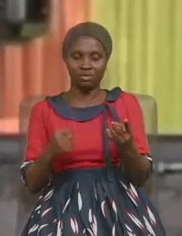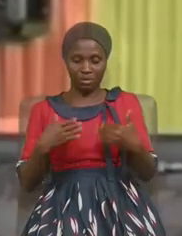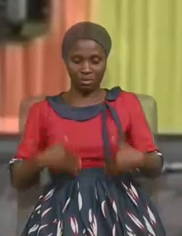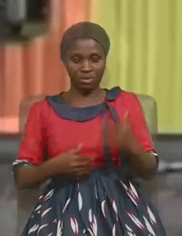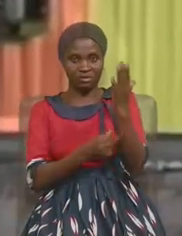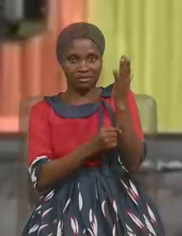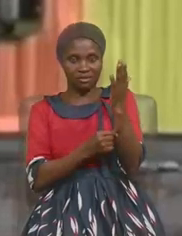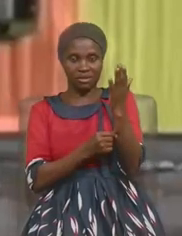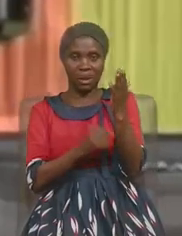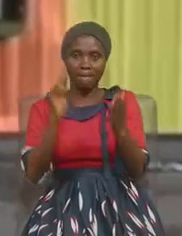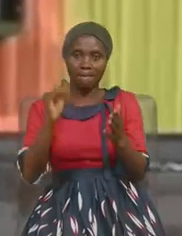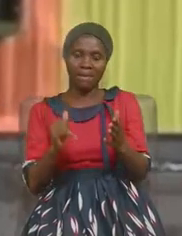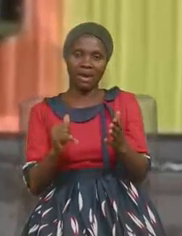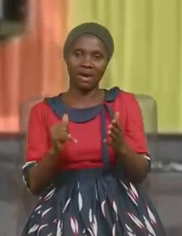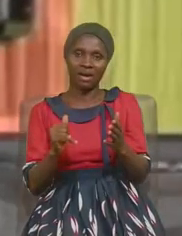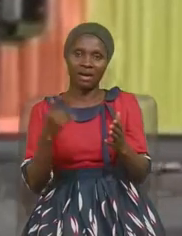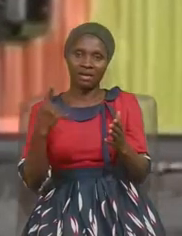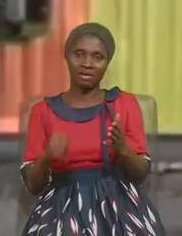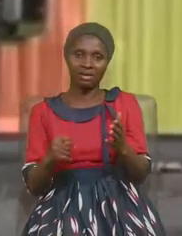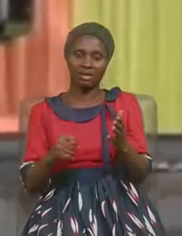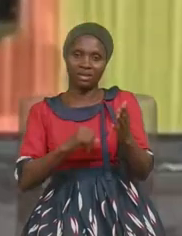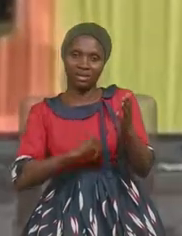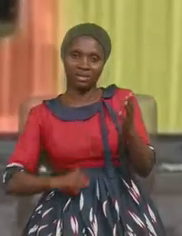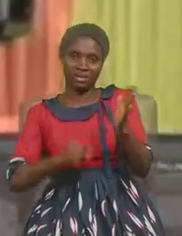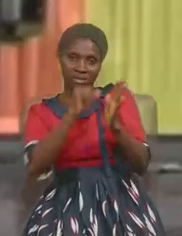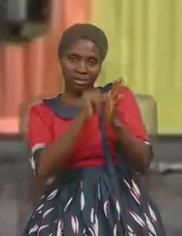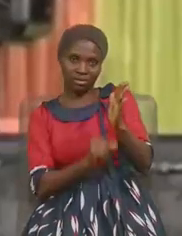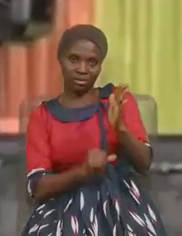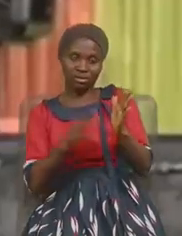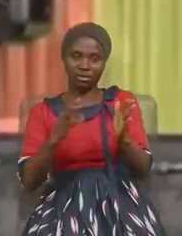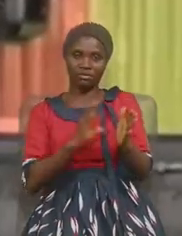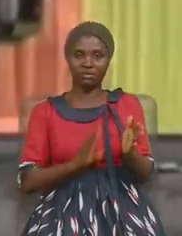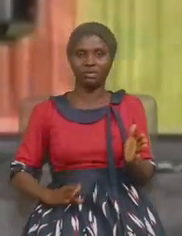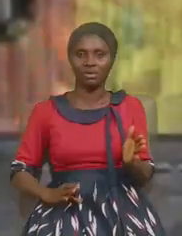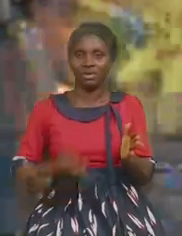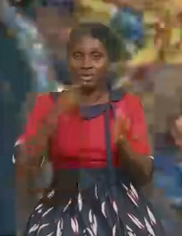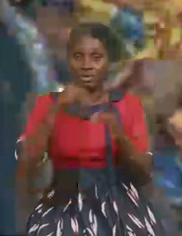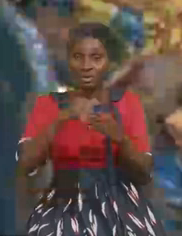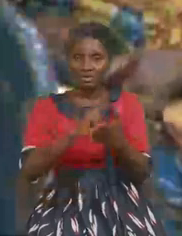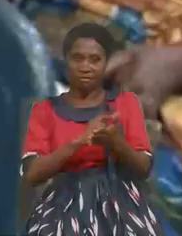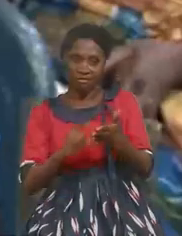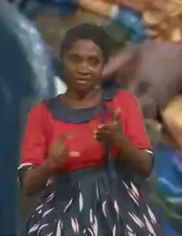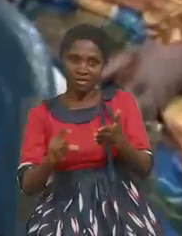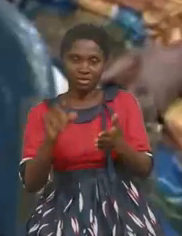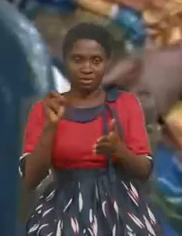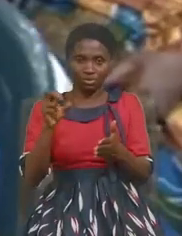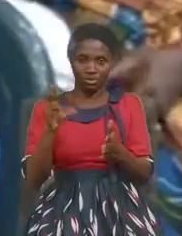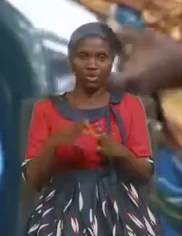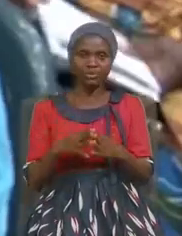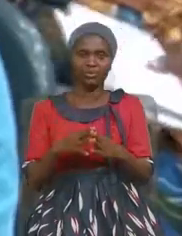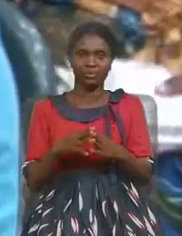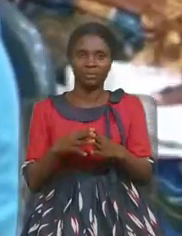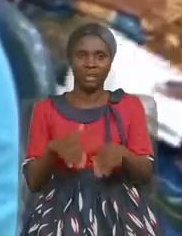chair par la circoncision de Christ. Dans le verset 12, il dit, « Ayant été